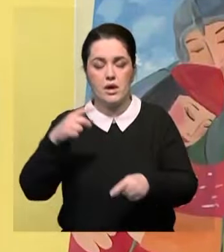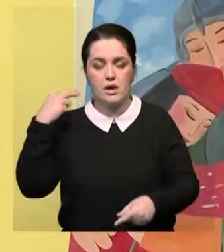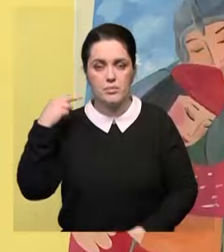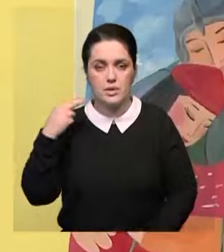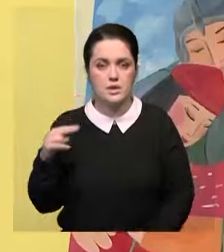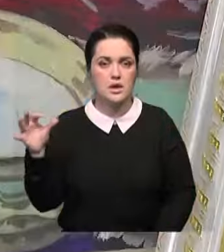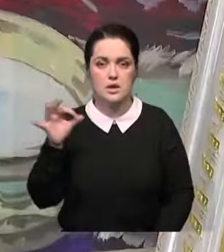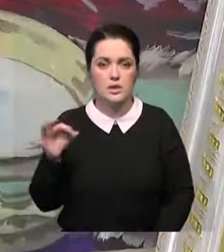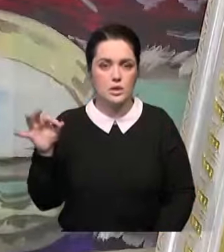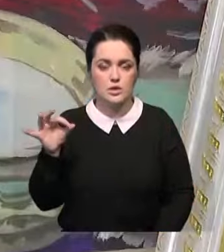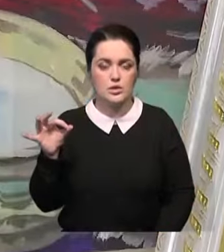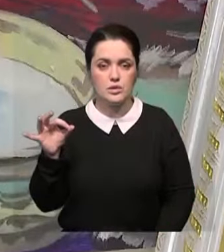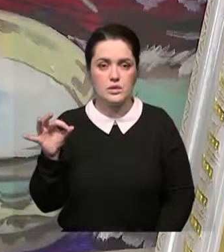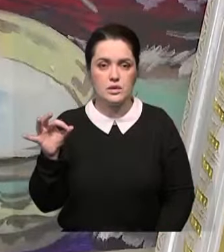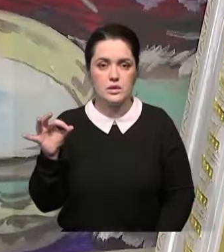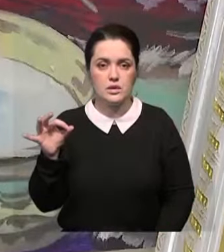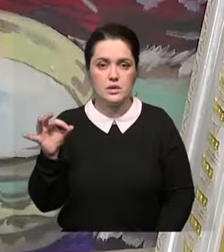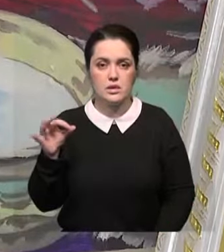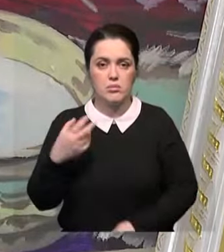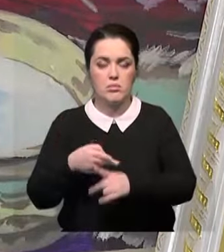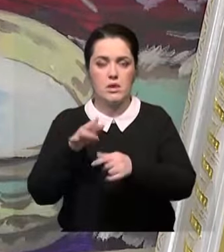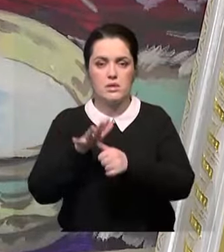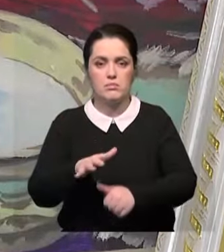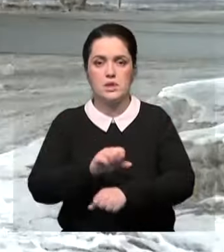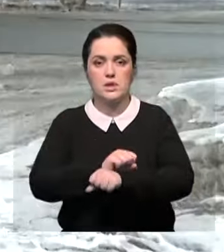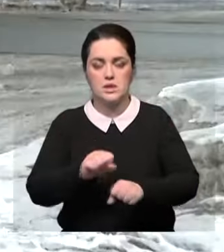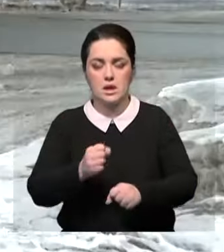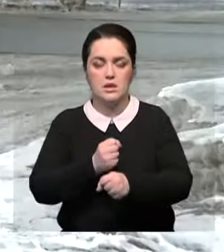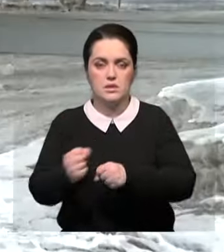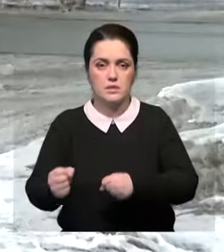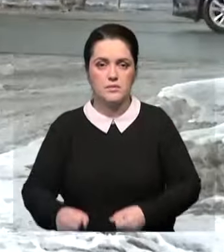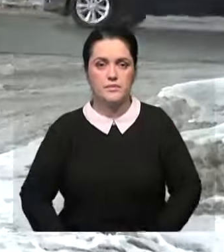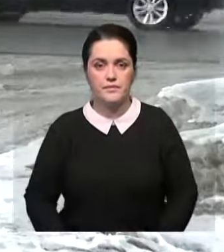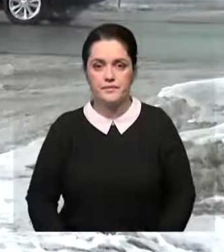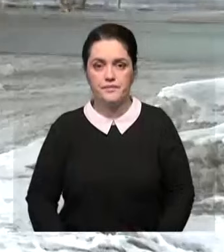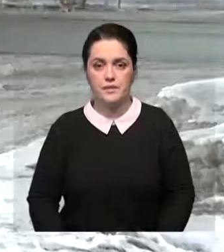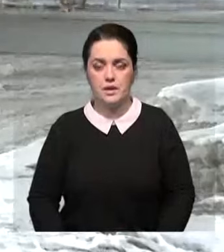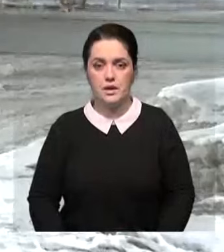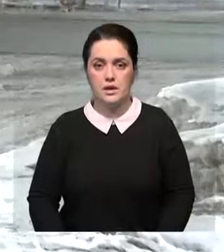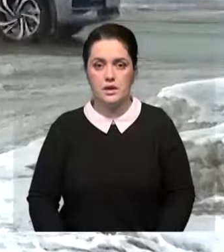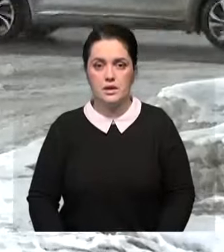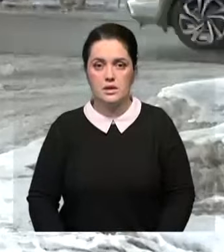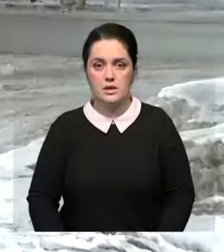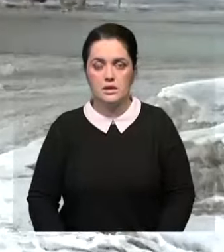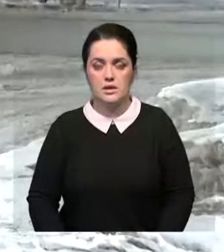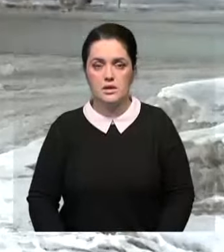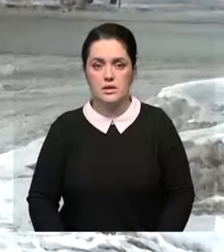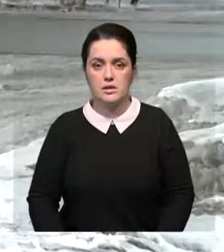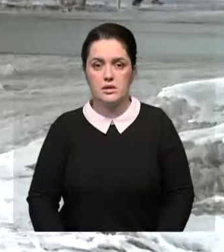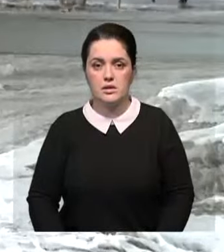насчет именно дискриминации и насилия. Одна из самых важных, я думаю, это введение